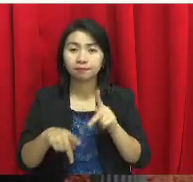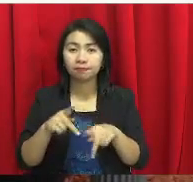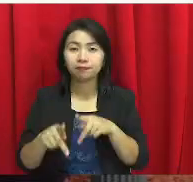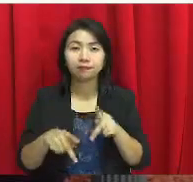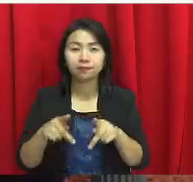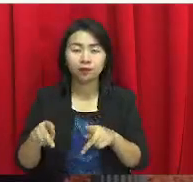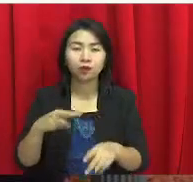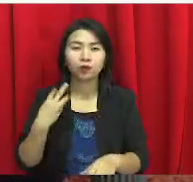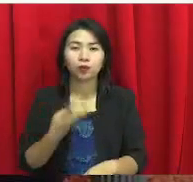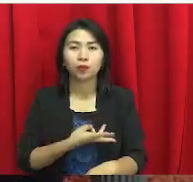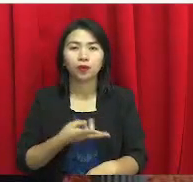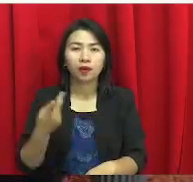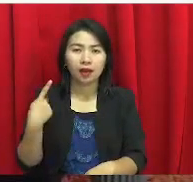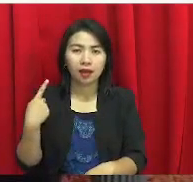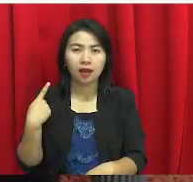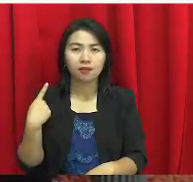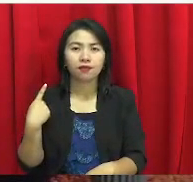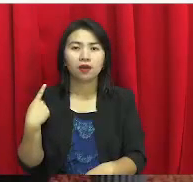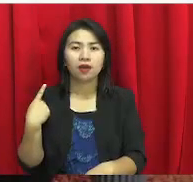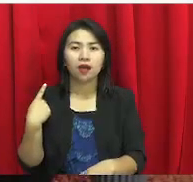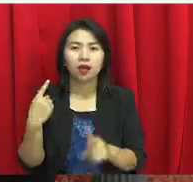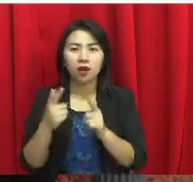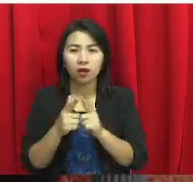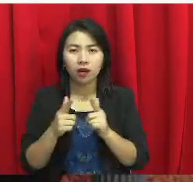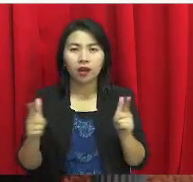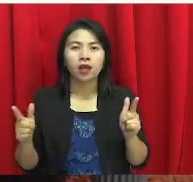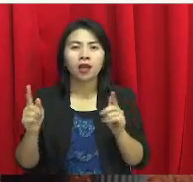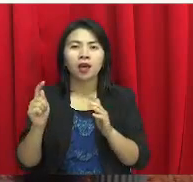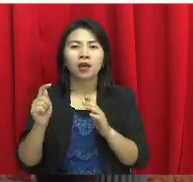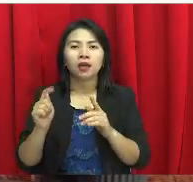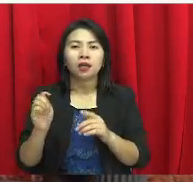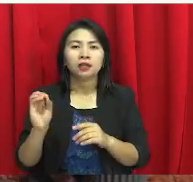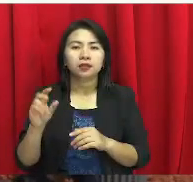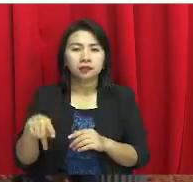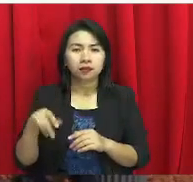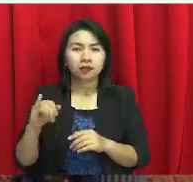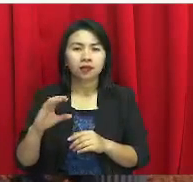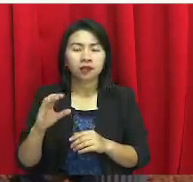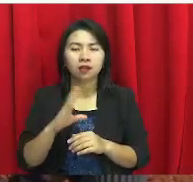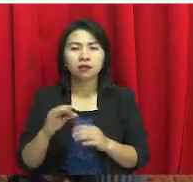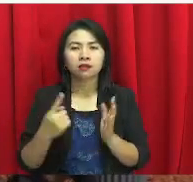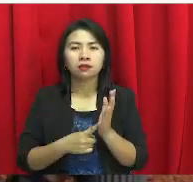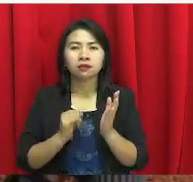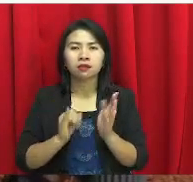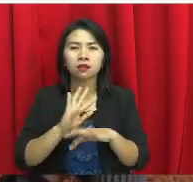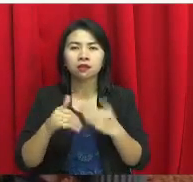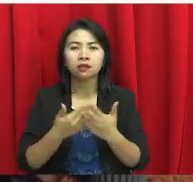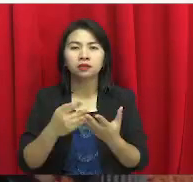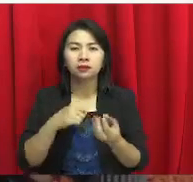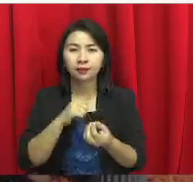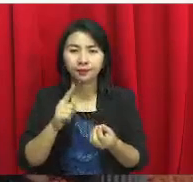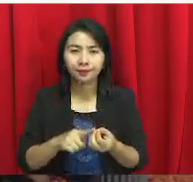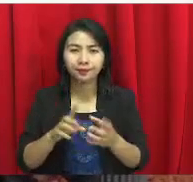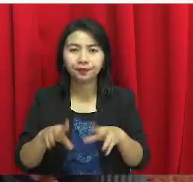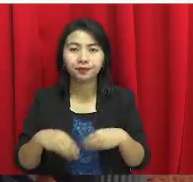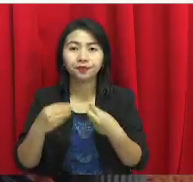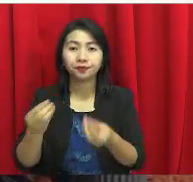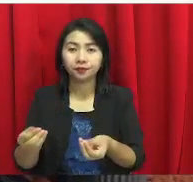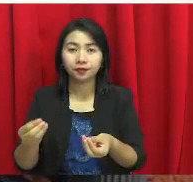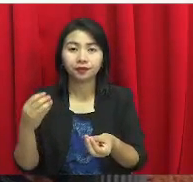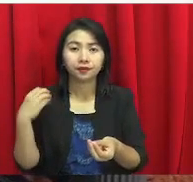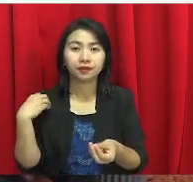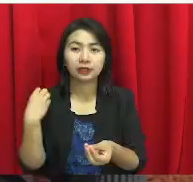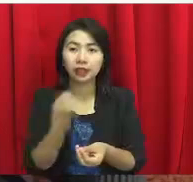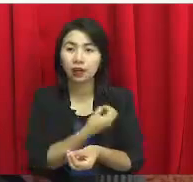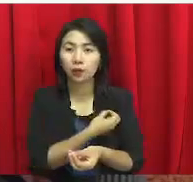sa pagpapahalaga ng ating paglago bilang isang miyembro ng isang simbahan sa pamamagitan ng mga standards